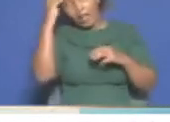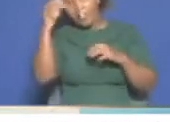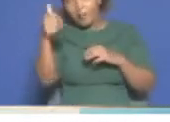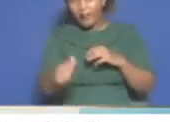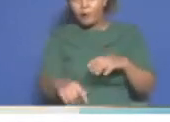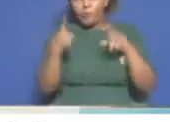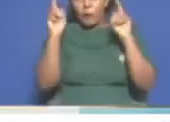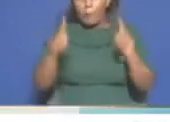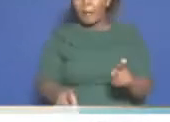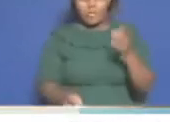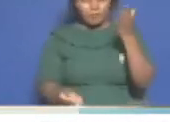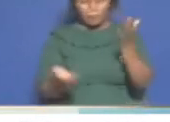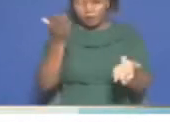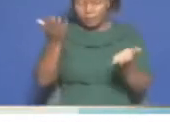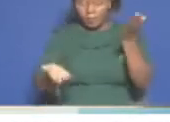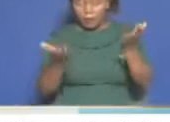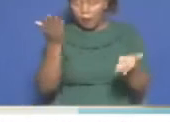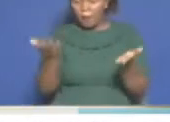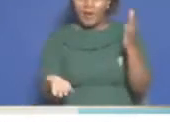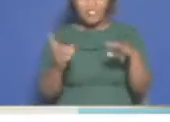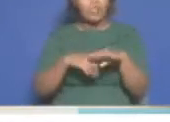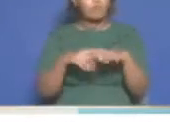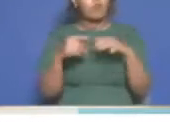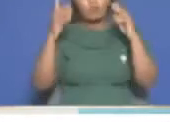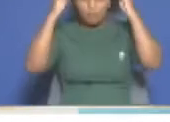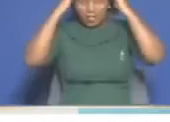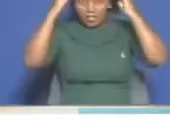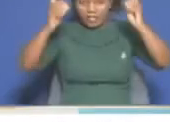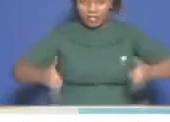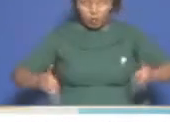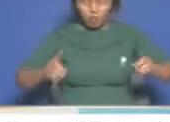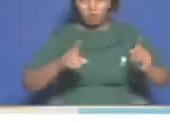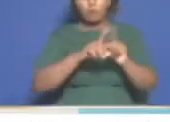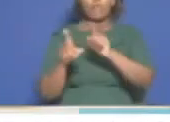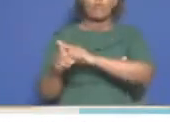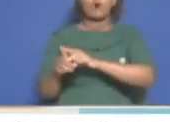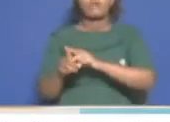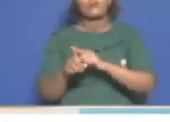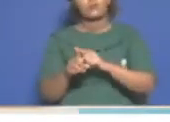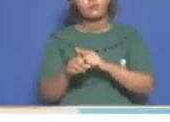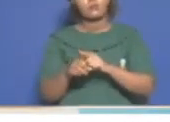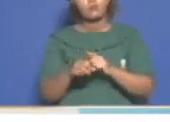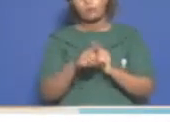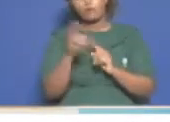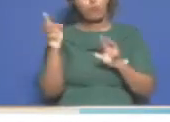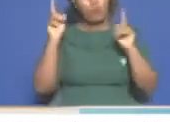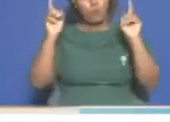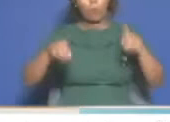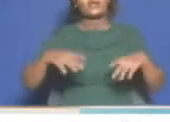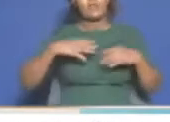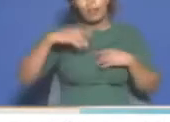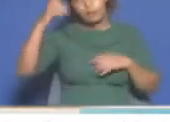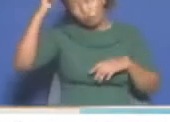kubalance wakati unatoa uamuzi. Hii tunafanya hivi, hii tunafanya hivi, na lazima pia uwe mjuzi, like unaelewa jinsi